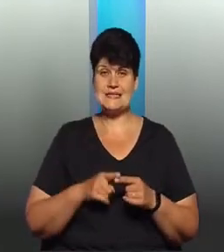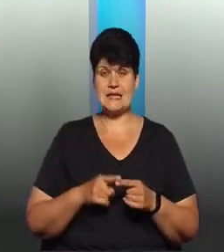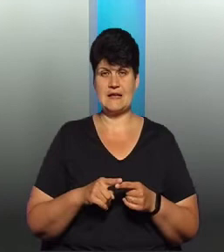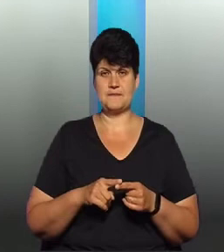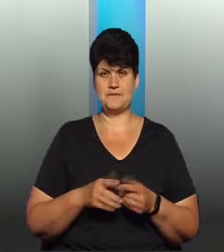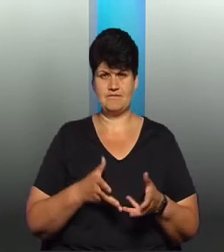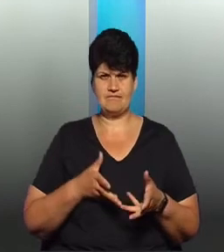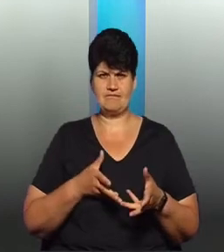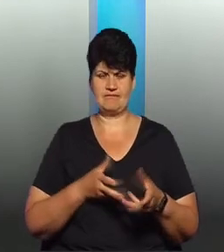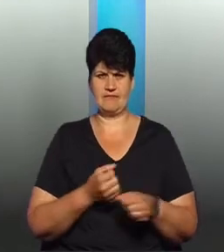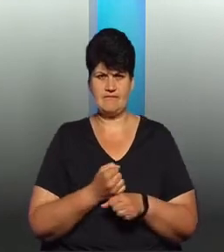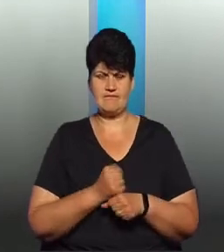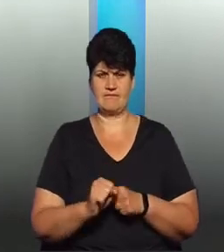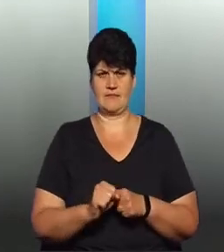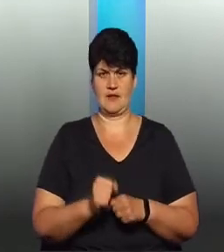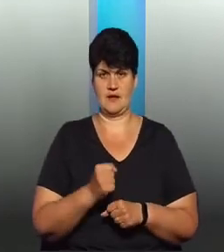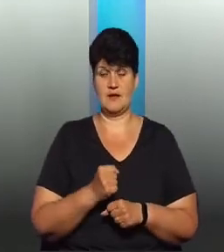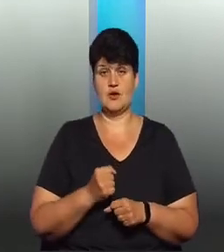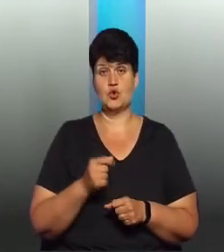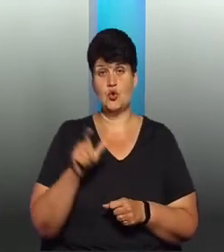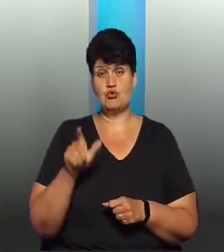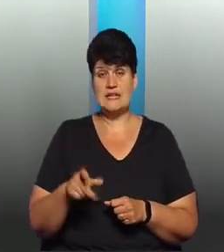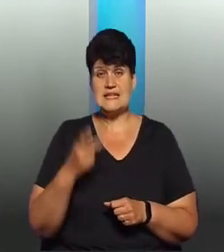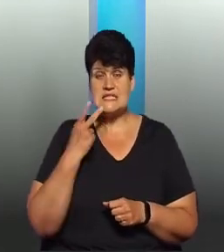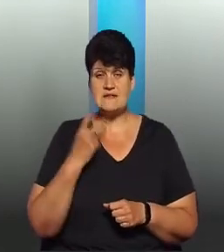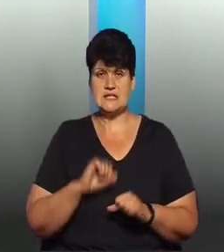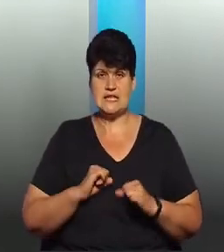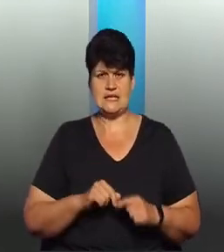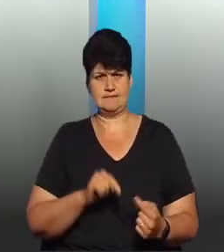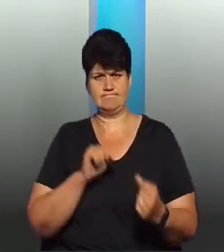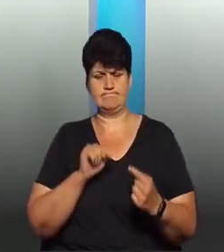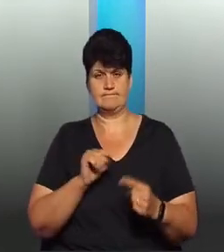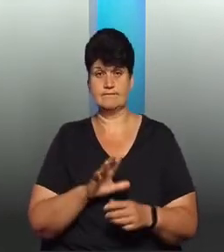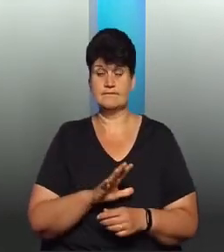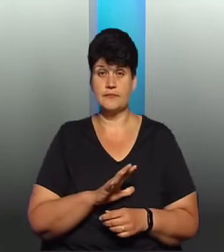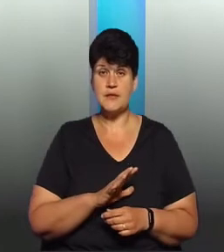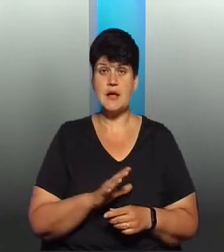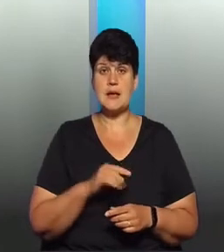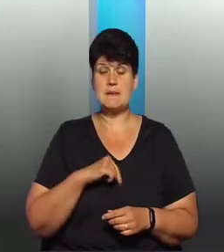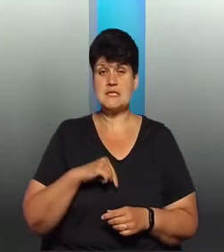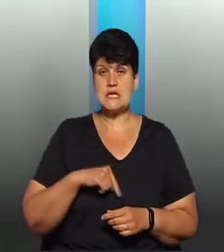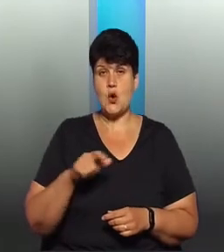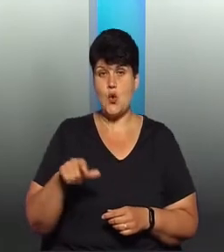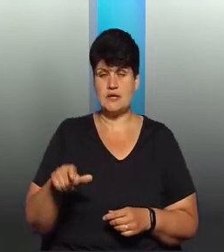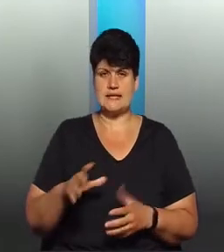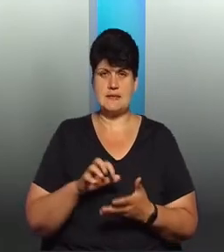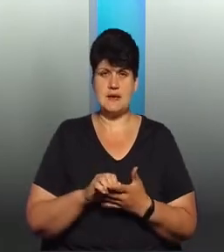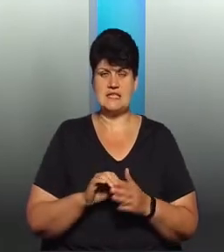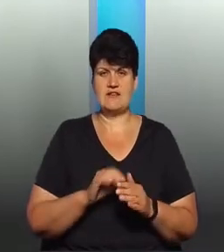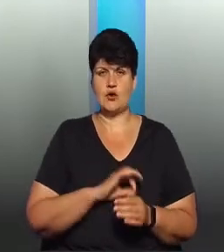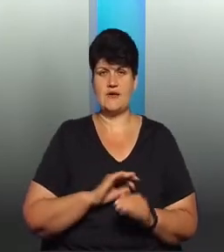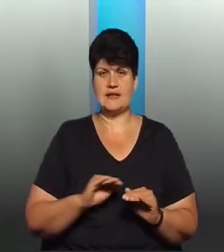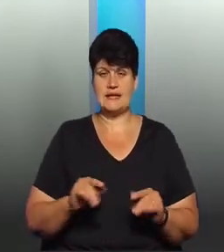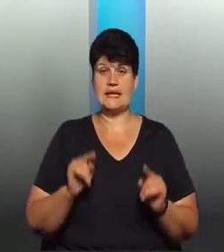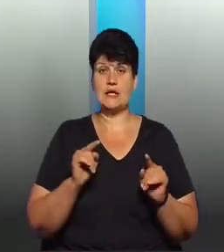то людина, вона завжди намагається протидіяти цьому. І ось психологи, наприклад, які займаються вихованням дітей, вони кажуть, що іноді для того, щоб виховувати